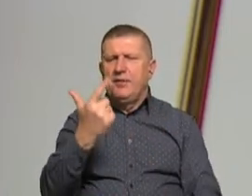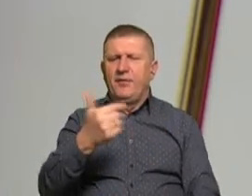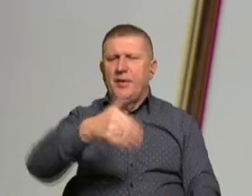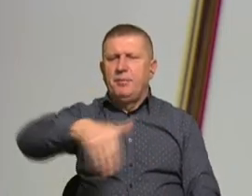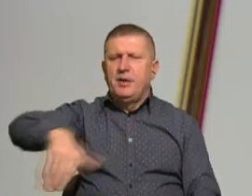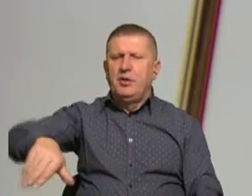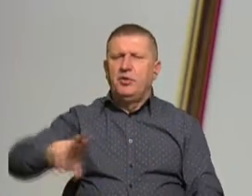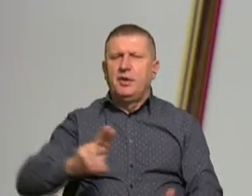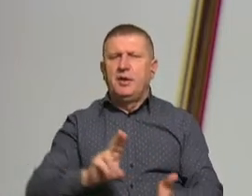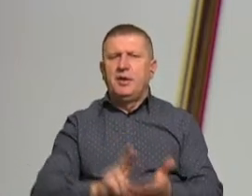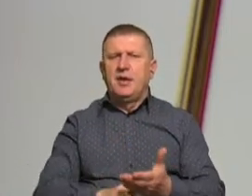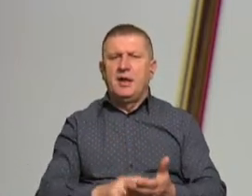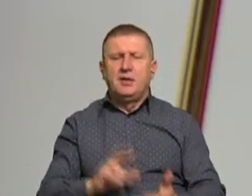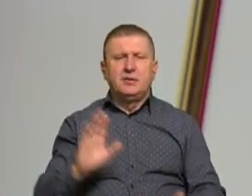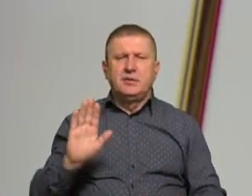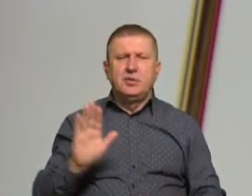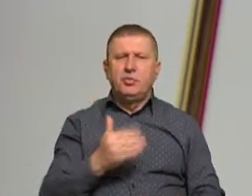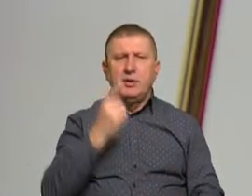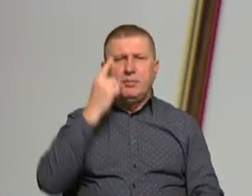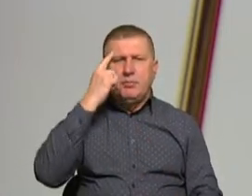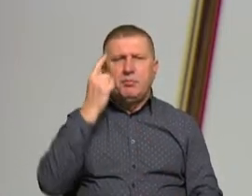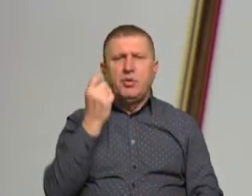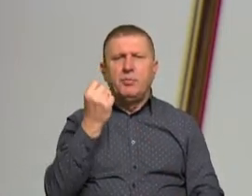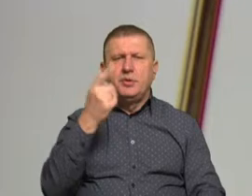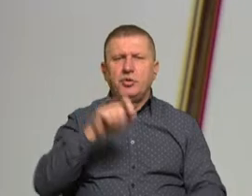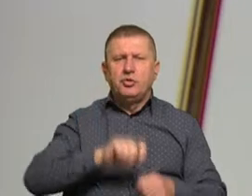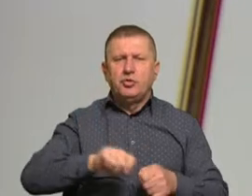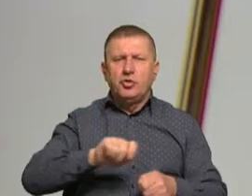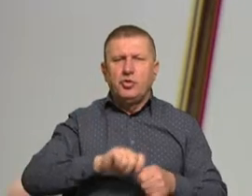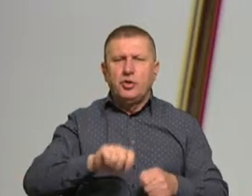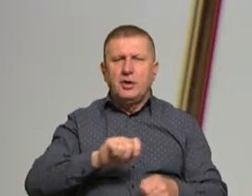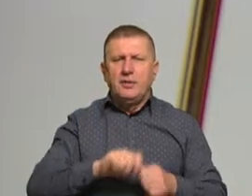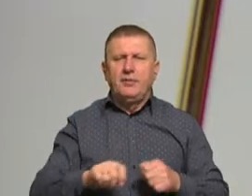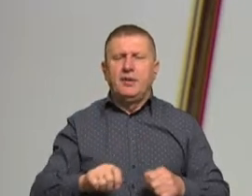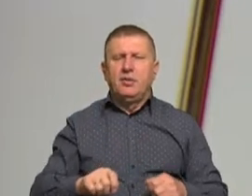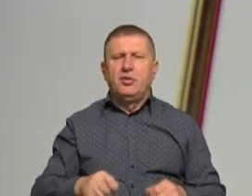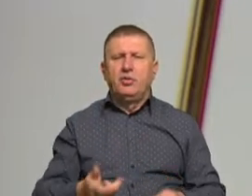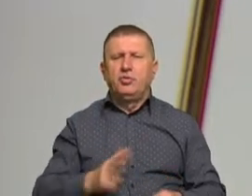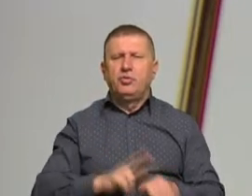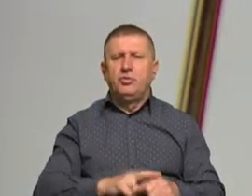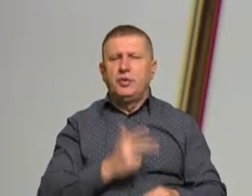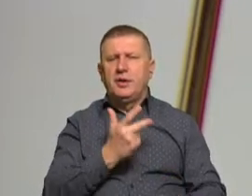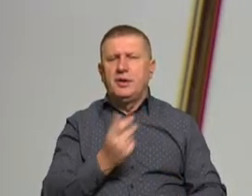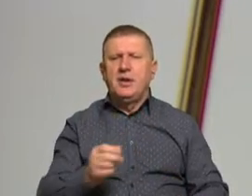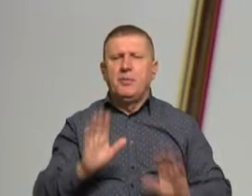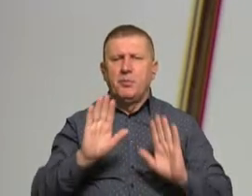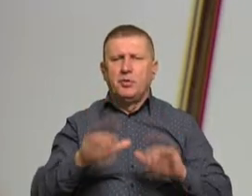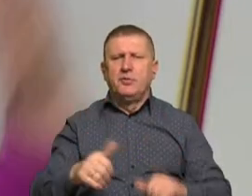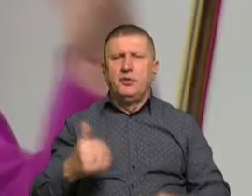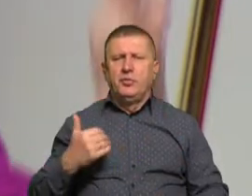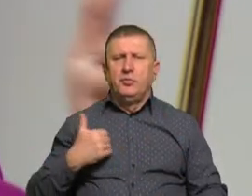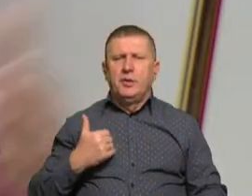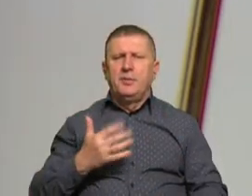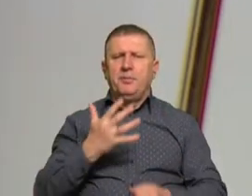na forsowanie fatalnego pomysłu, szkodliwego, ale też takiego, który nie pozwoliłby osiągnąć tych